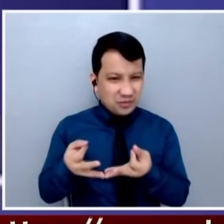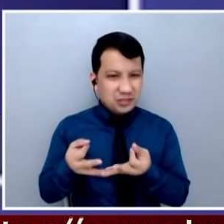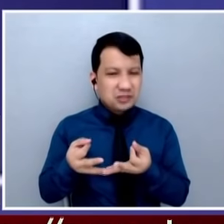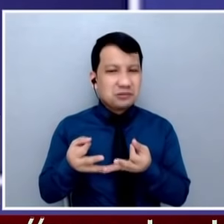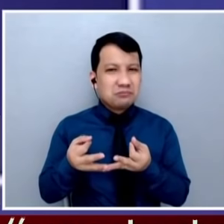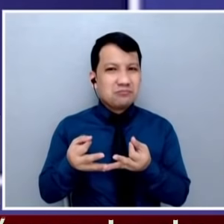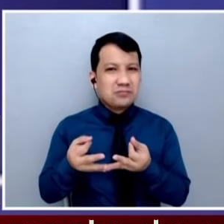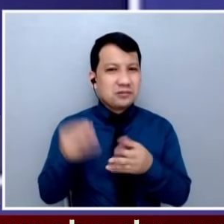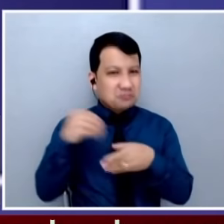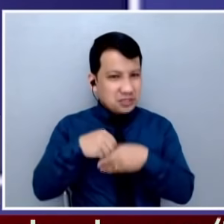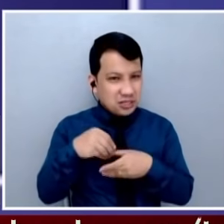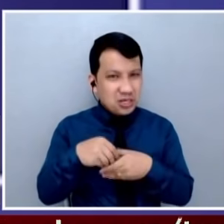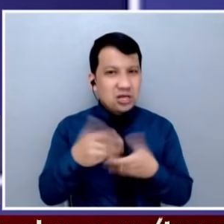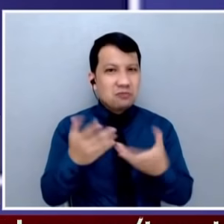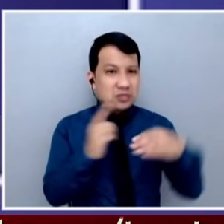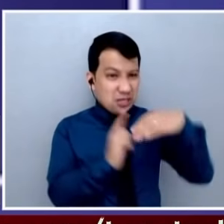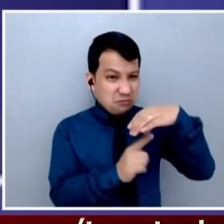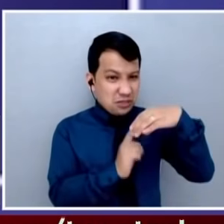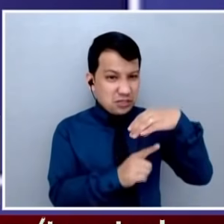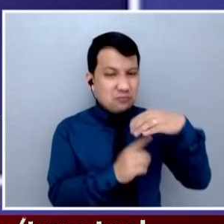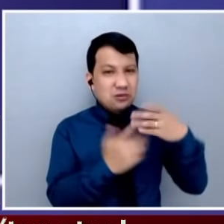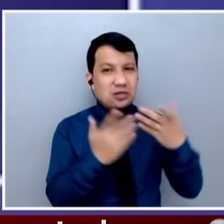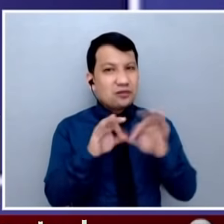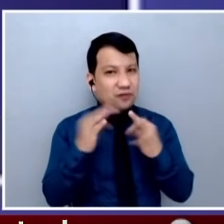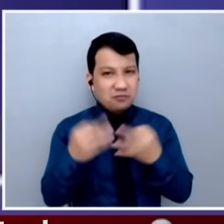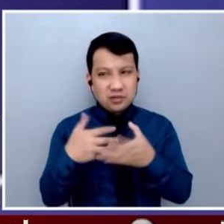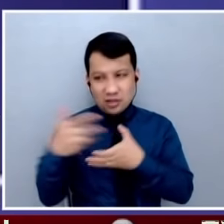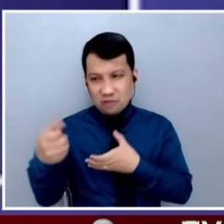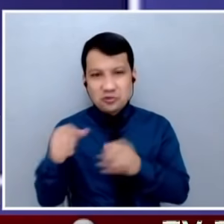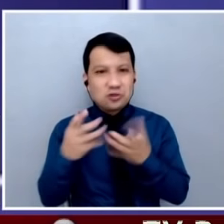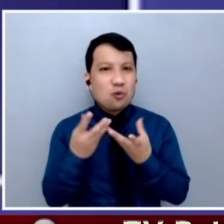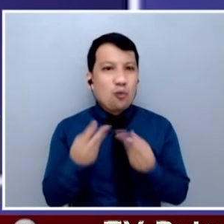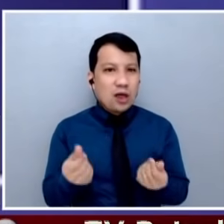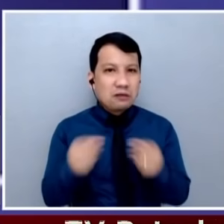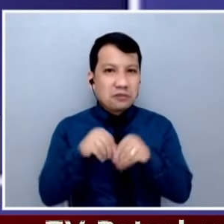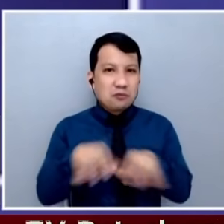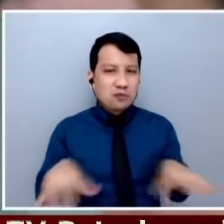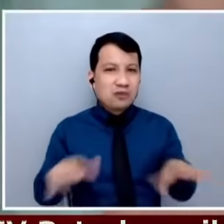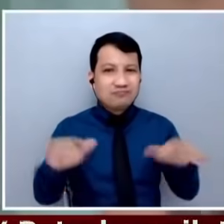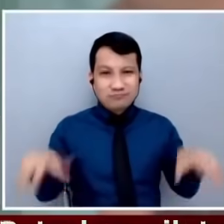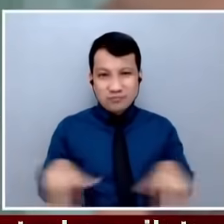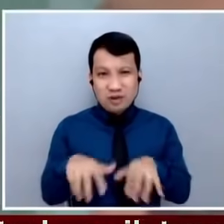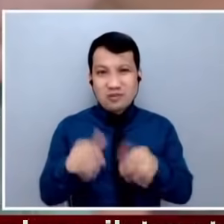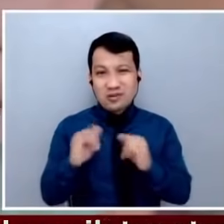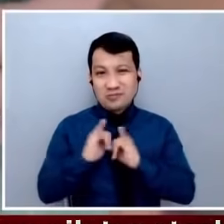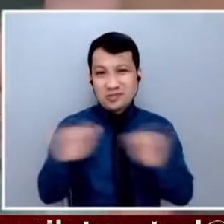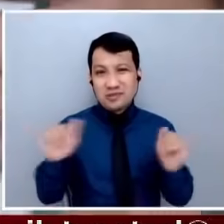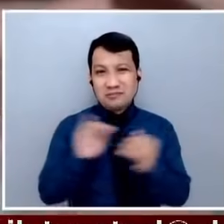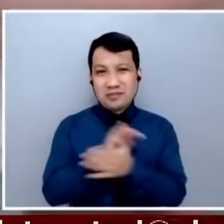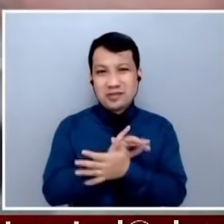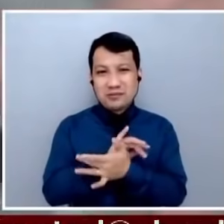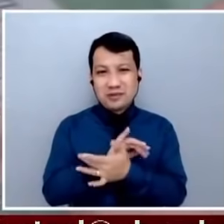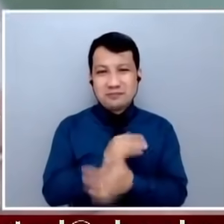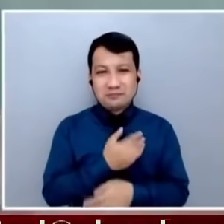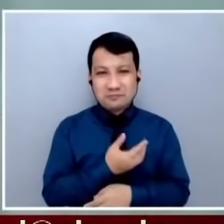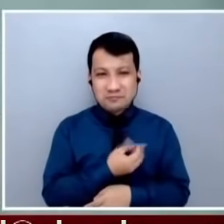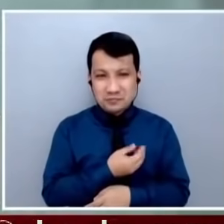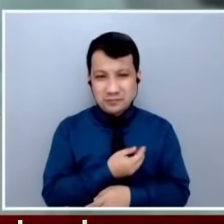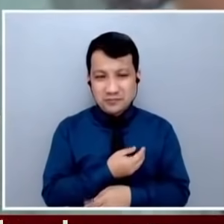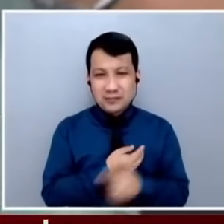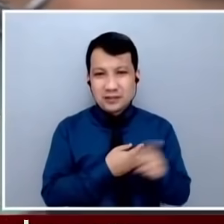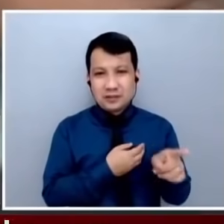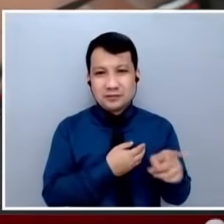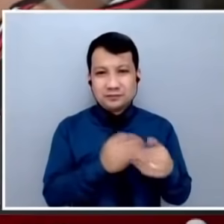sa loob, mga kapamilya, lahat na natanggalan ang trabaho tapos pandemic pa. Bagamat kabado sa pagsabak ng anak